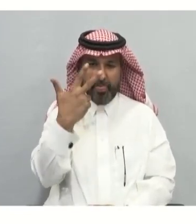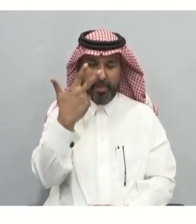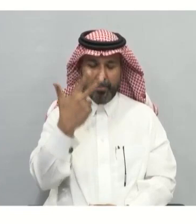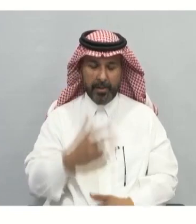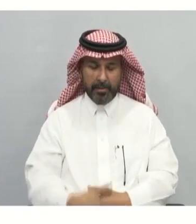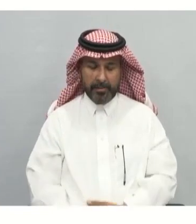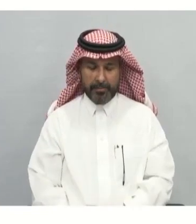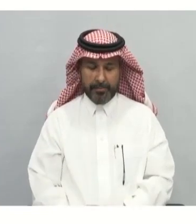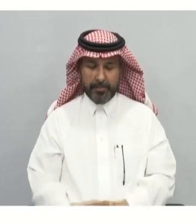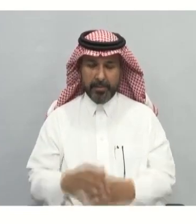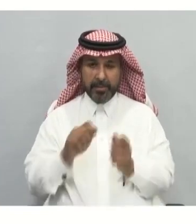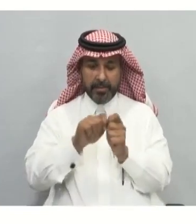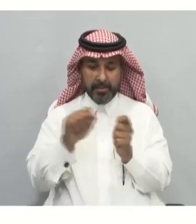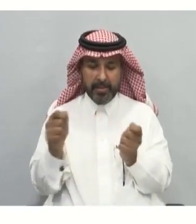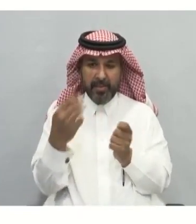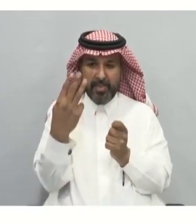صفحه 63